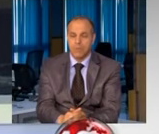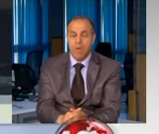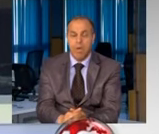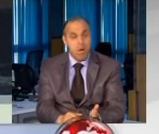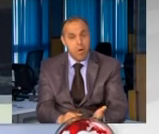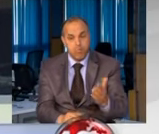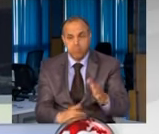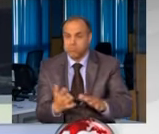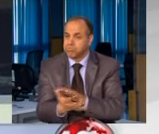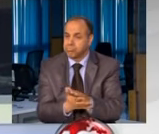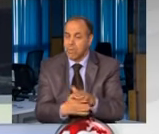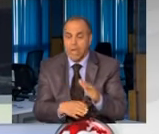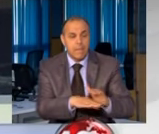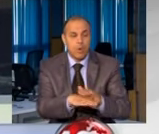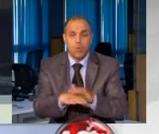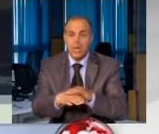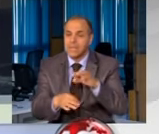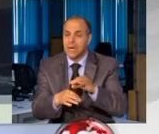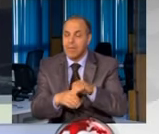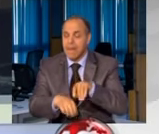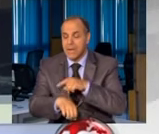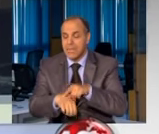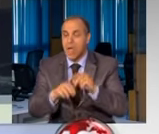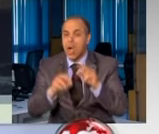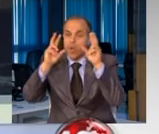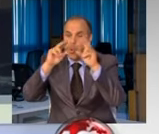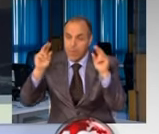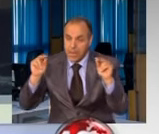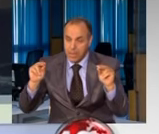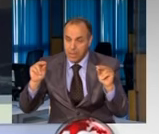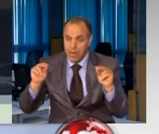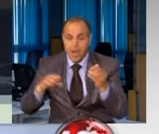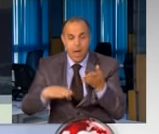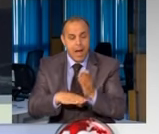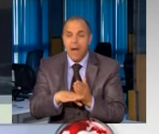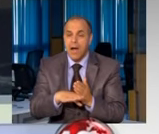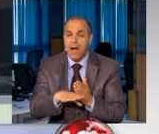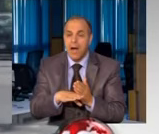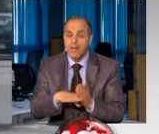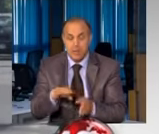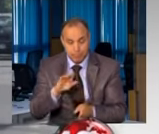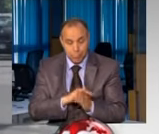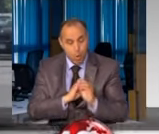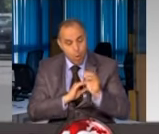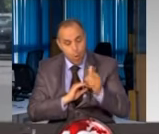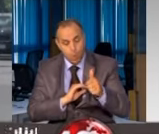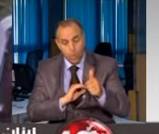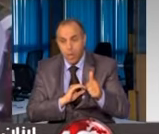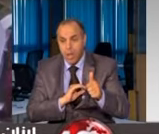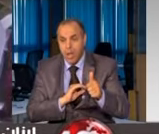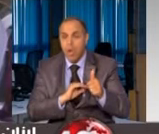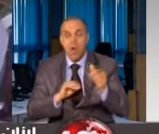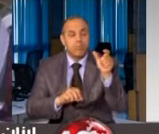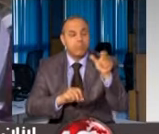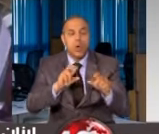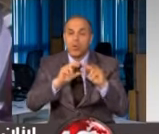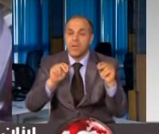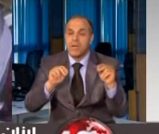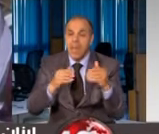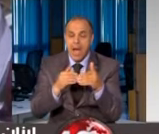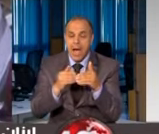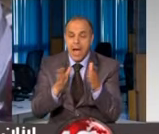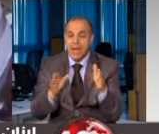تصاعدت وتيرة التحضيرات للانتخابات البلدية اللبنانية استعدادا لانطلاقها غدا، وسط أمال اللبنانيين بأن